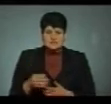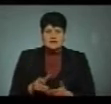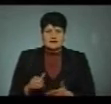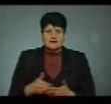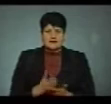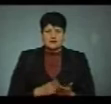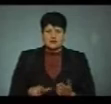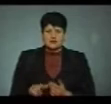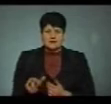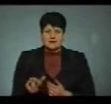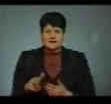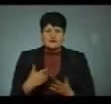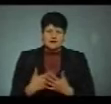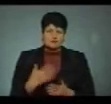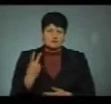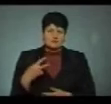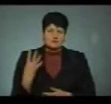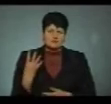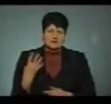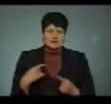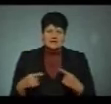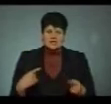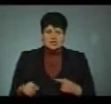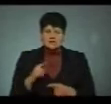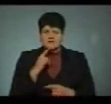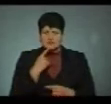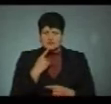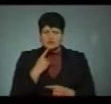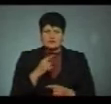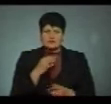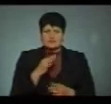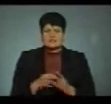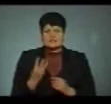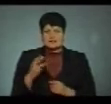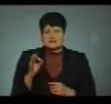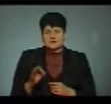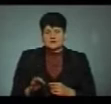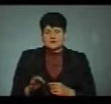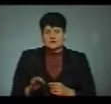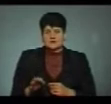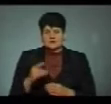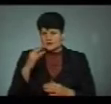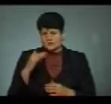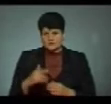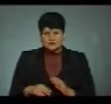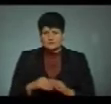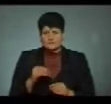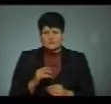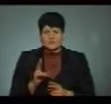доріг. Варіантів було 24. Інше та важко відповісти обрали 3%. Жодне з перелічених не обрав